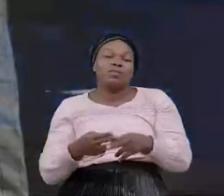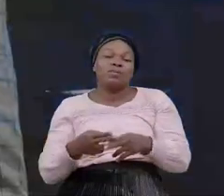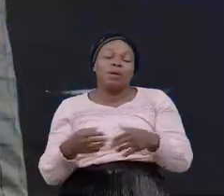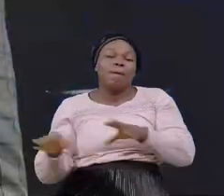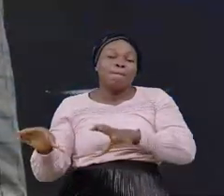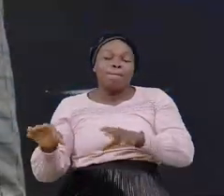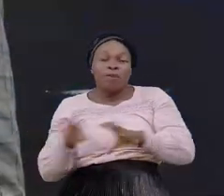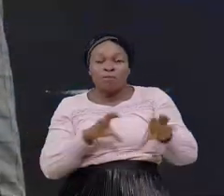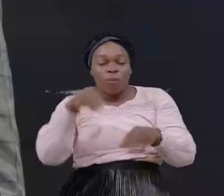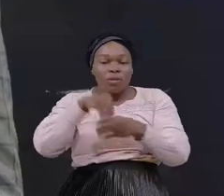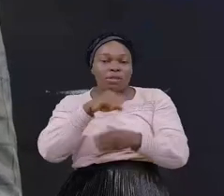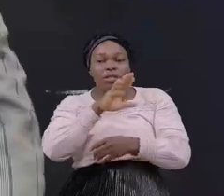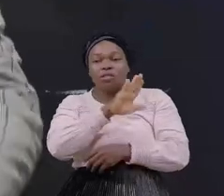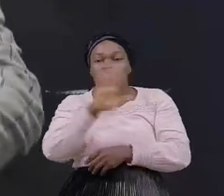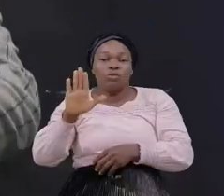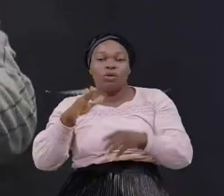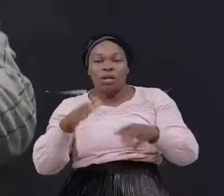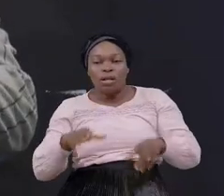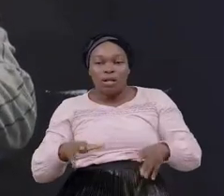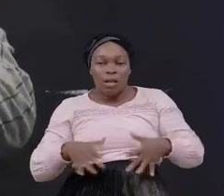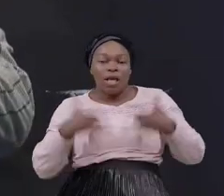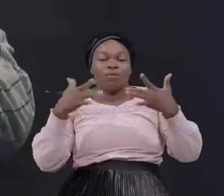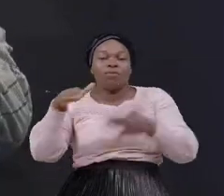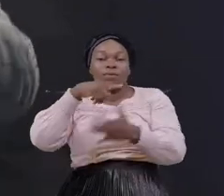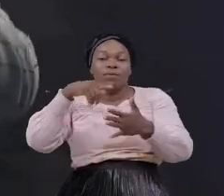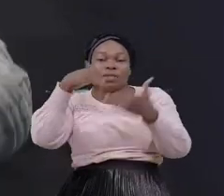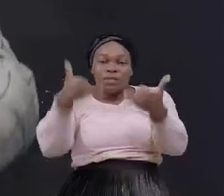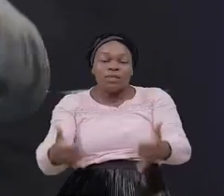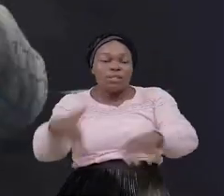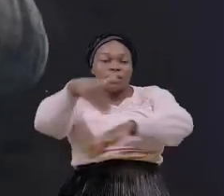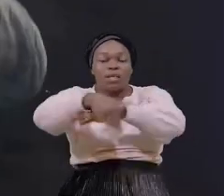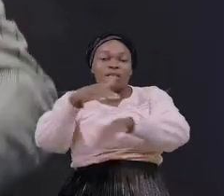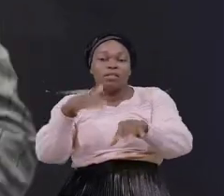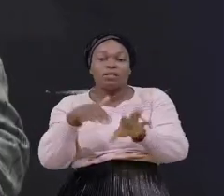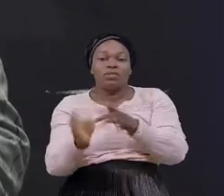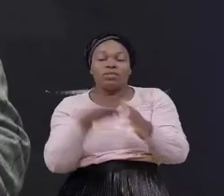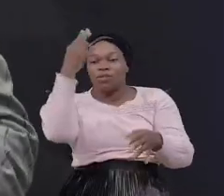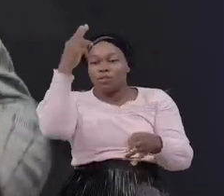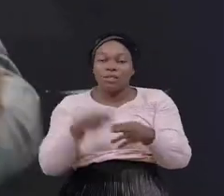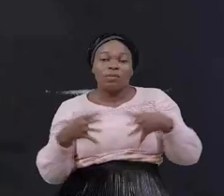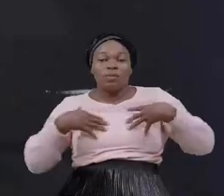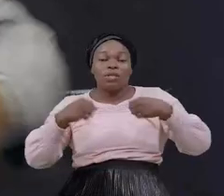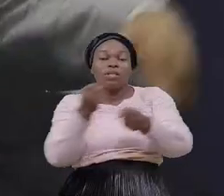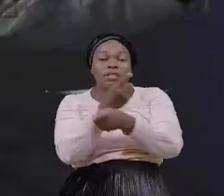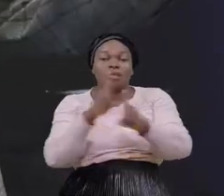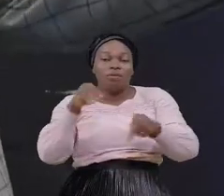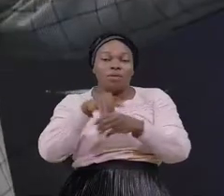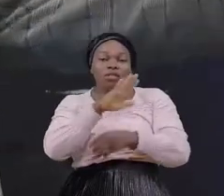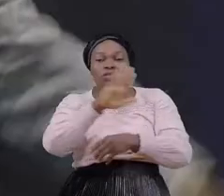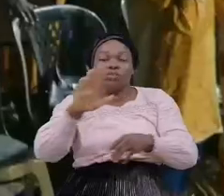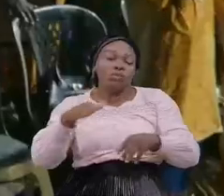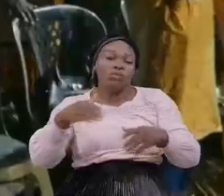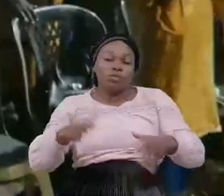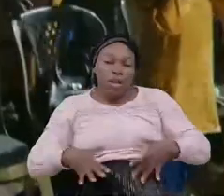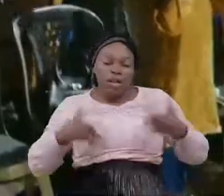L'accomplissement dans votre vie ce soir. La confirmation de miracles, de guérison, de délivrance dans votre vie ce soir, au nom